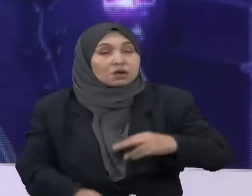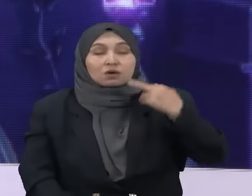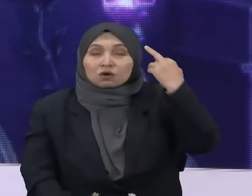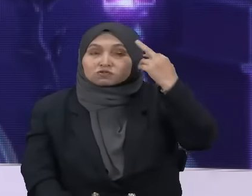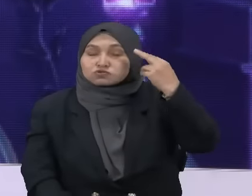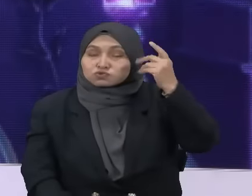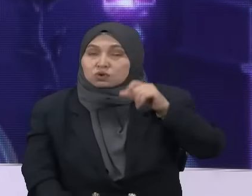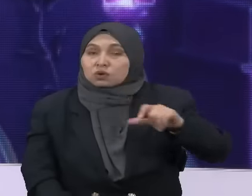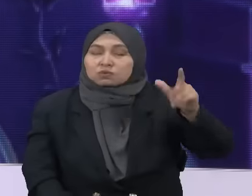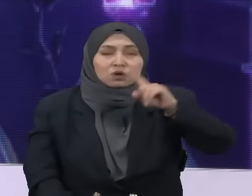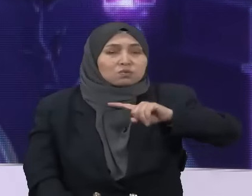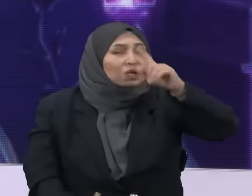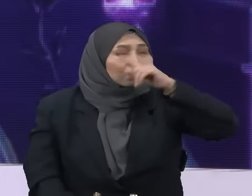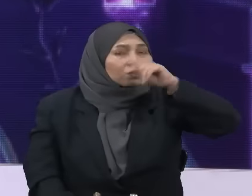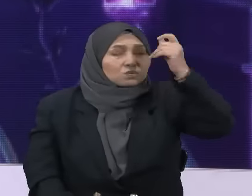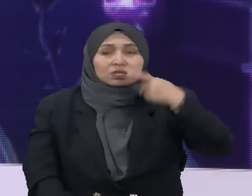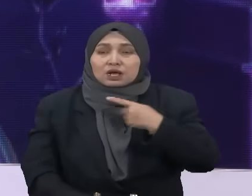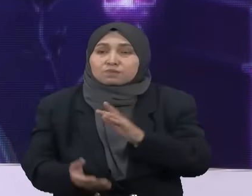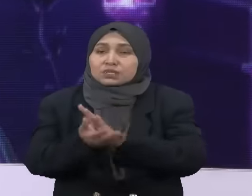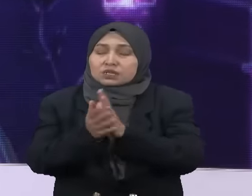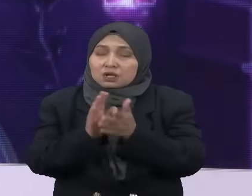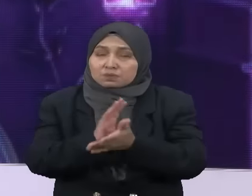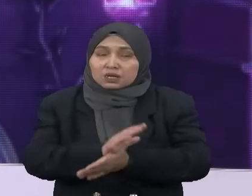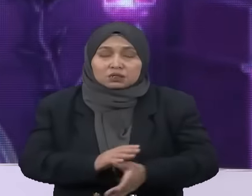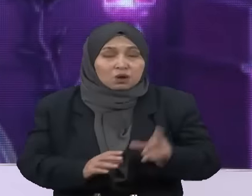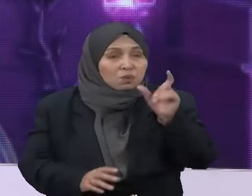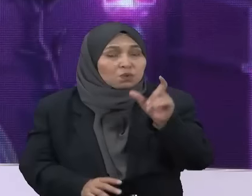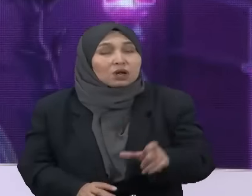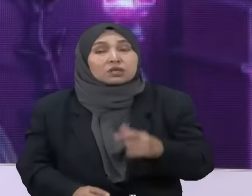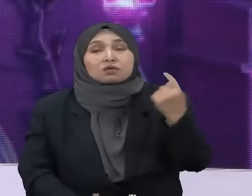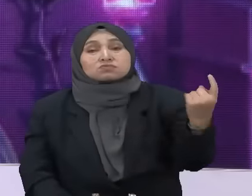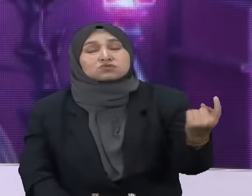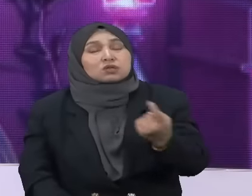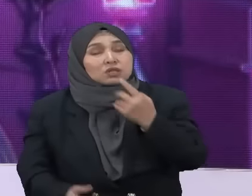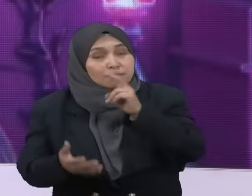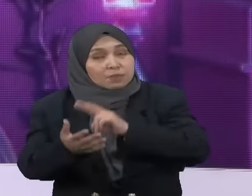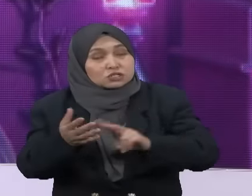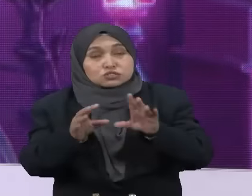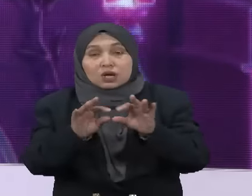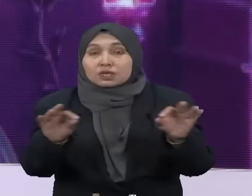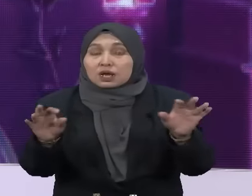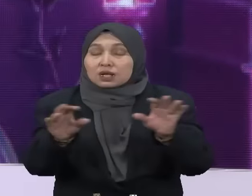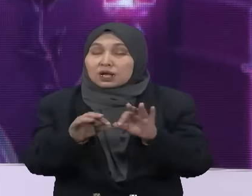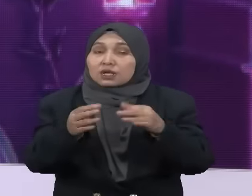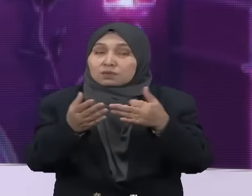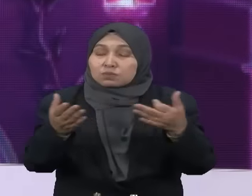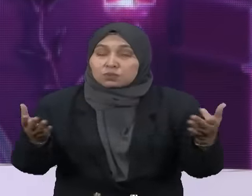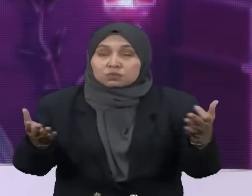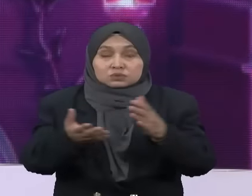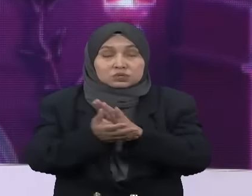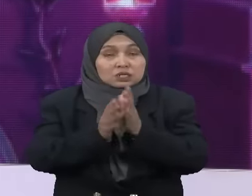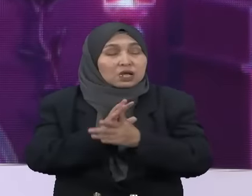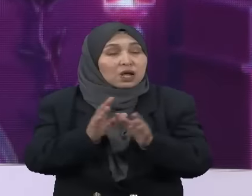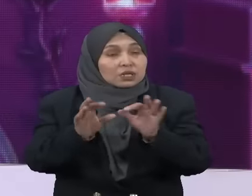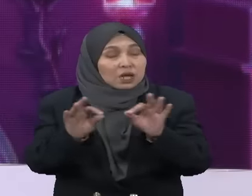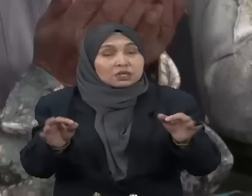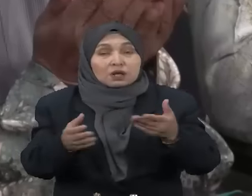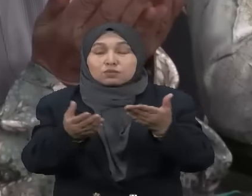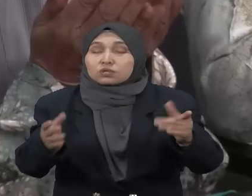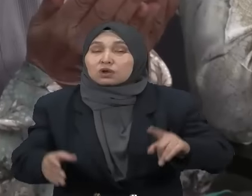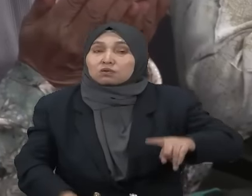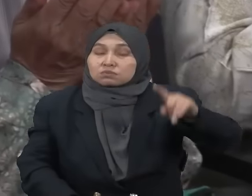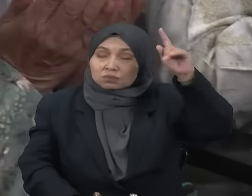mursalin. Ya Allah, ya Tuhan kami, jadikanlah orang-orang yang sentiasa membaca ayat-ayat-Mu dan hati kami tersentuh dengan ayat-ayat-Mu. Ya Allah,